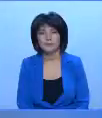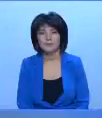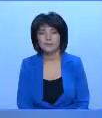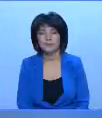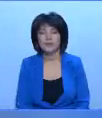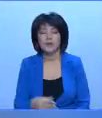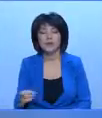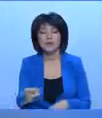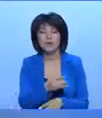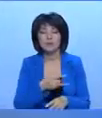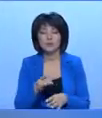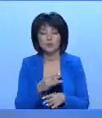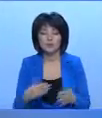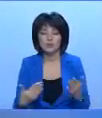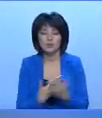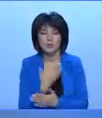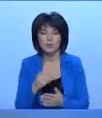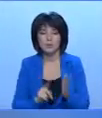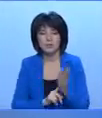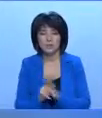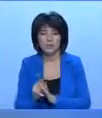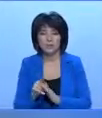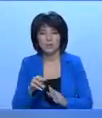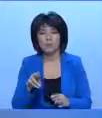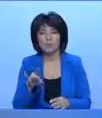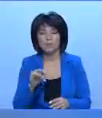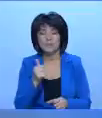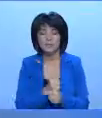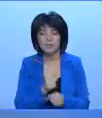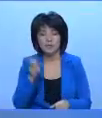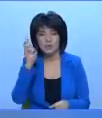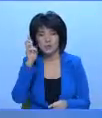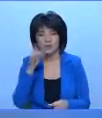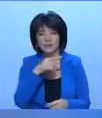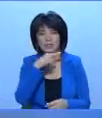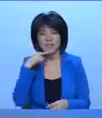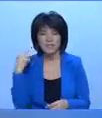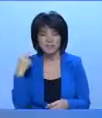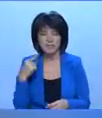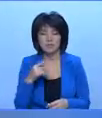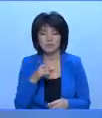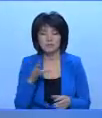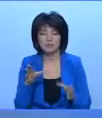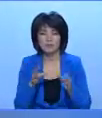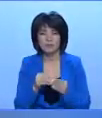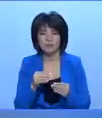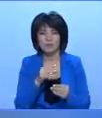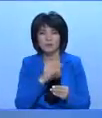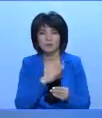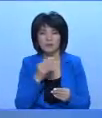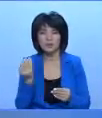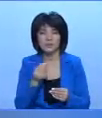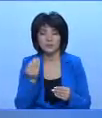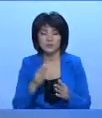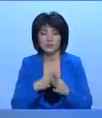Хабарымызды республика жаңалықтарынан бастаймыз. Президент Қасым Жомарт Тоқаев Ресеймен арадағы өңір аралық ынтымақтастықты одан әрі